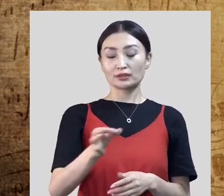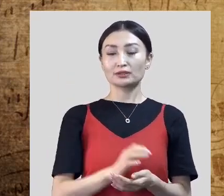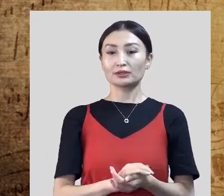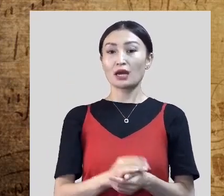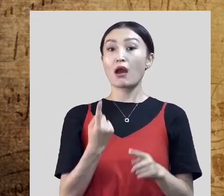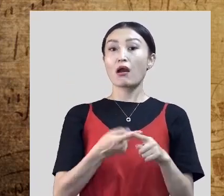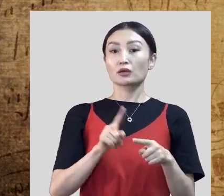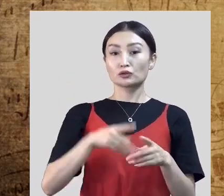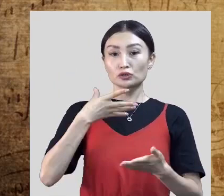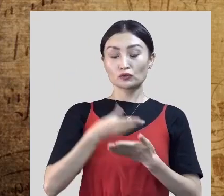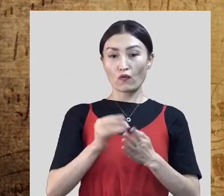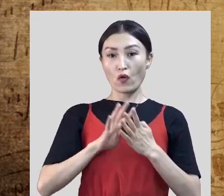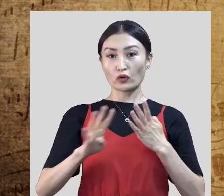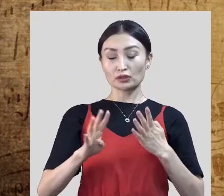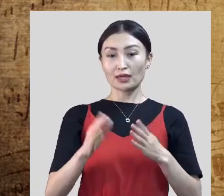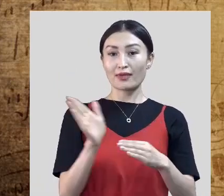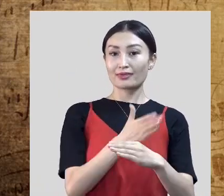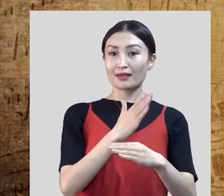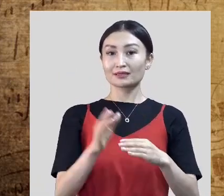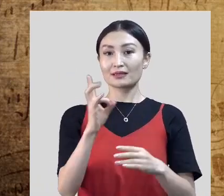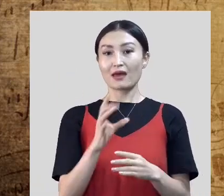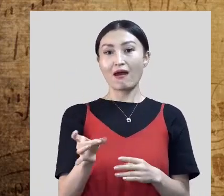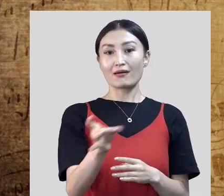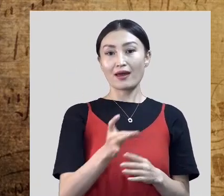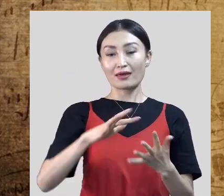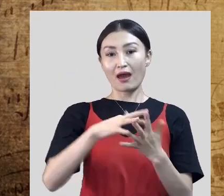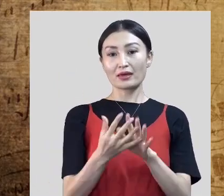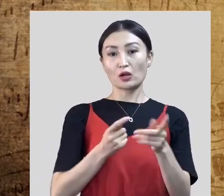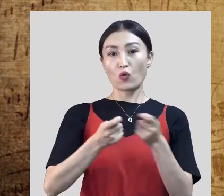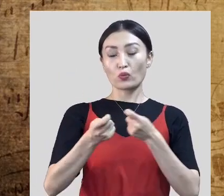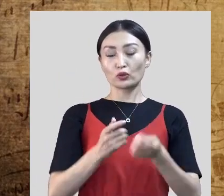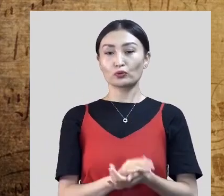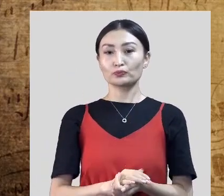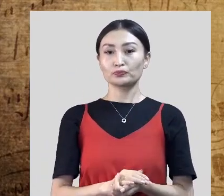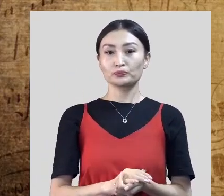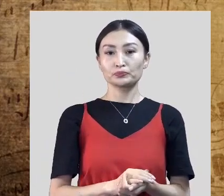области, которые, в свою очередь, делятся на районы и Аил-Өкмөтү.